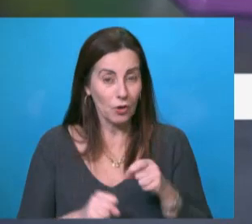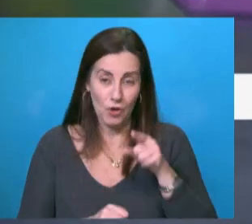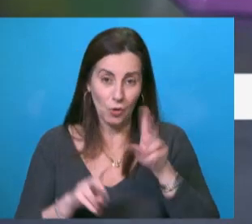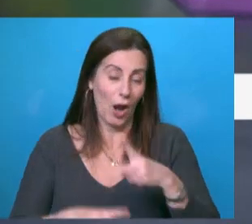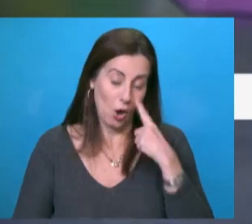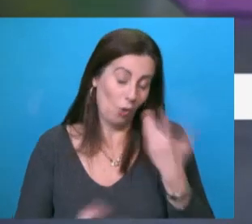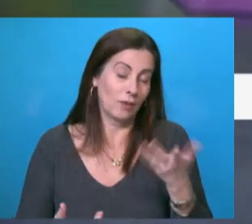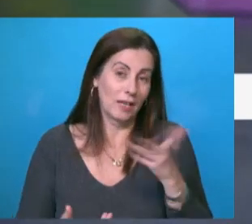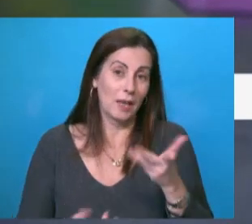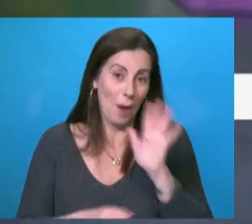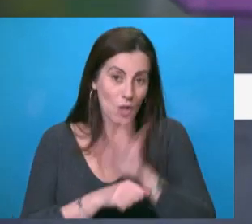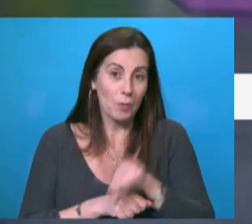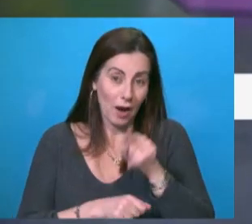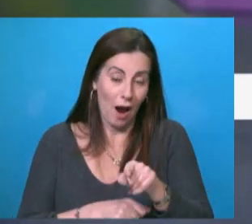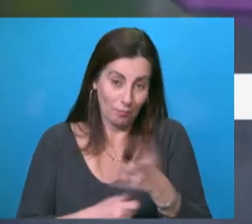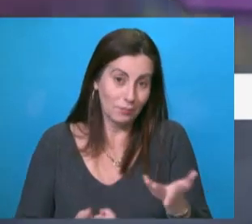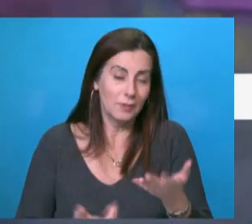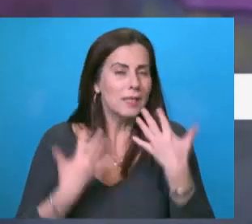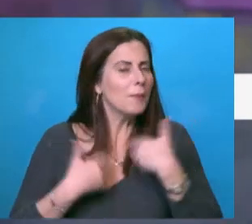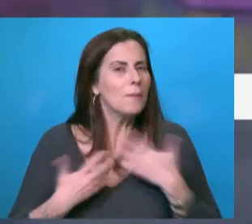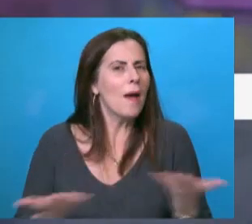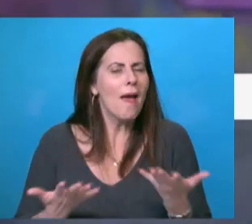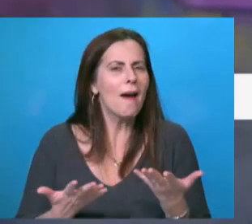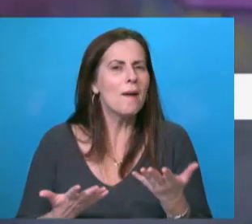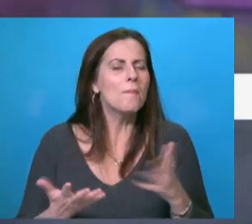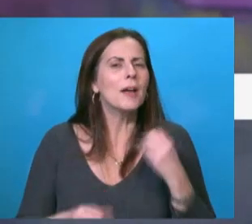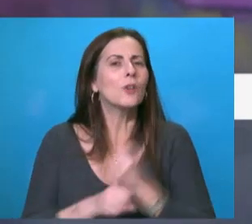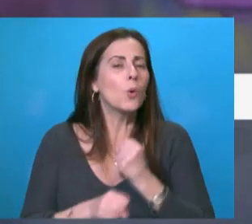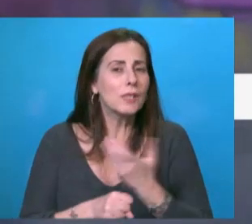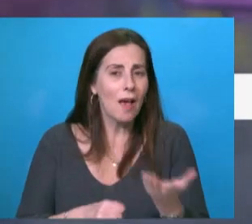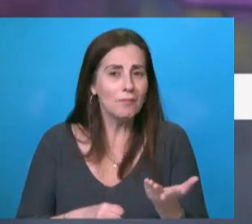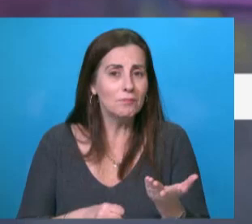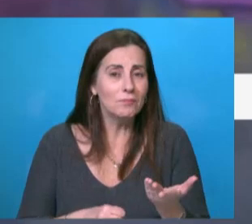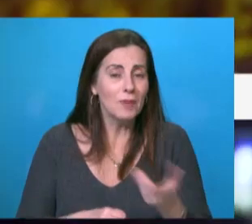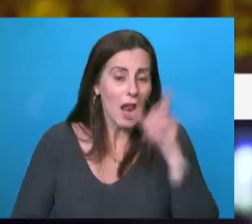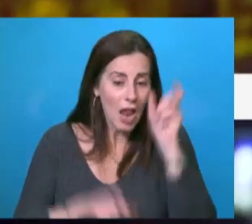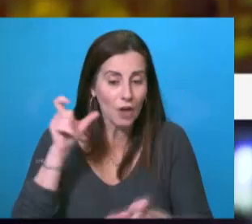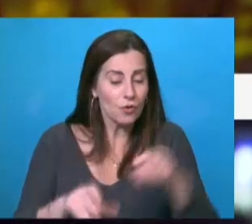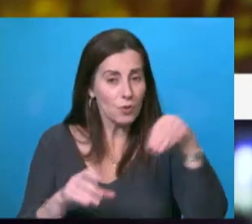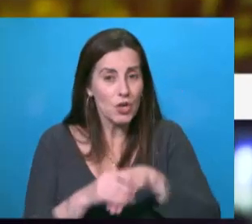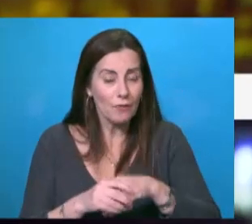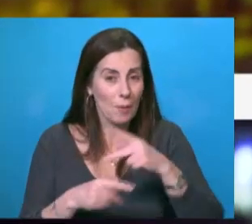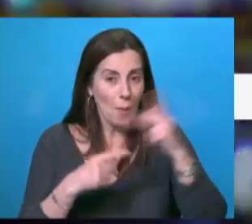של הדבר הזה מקרוב. תספרי לנו באמת מה זה עושה לאנשים שמשתתפים בפרויקט הזה.